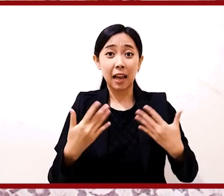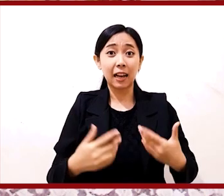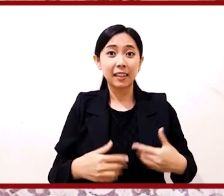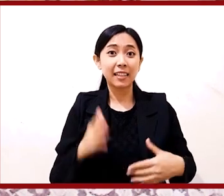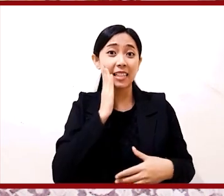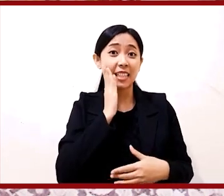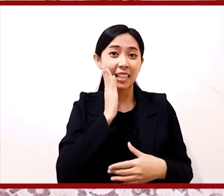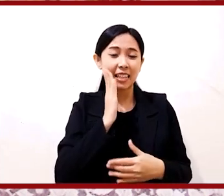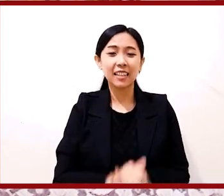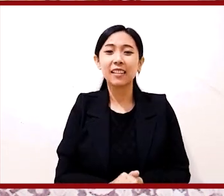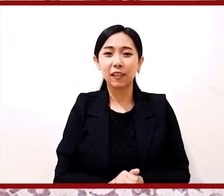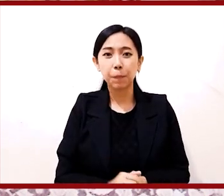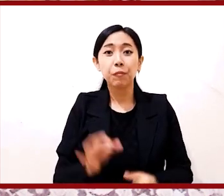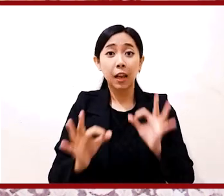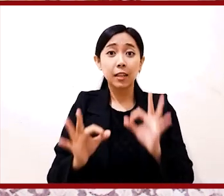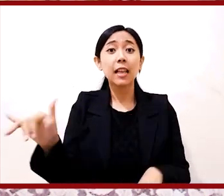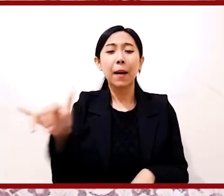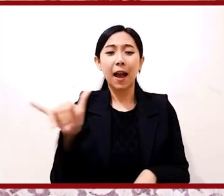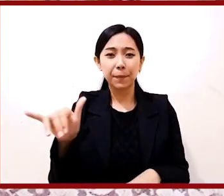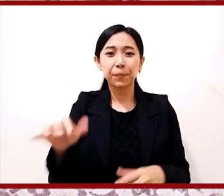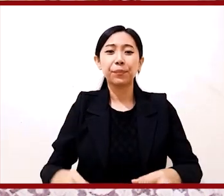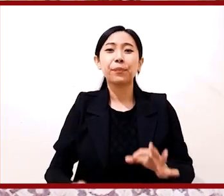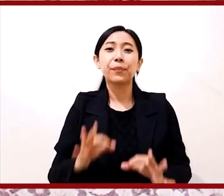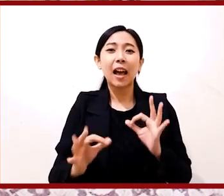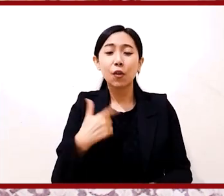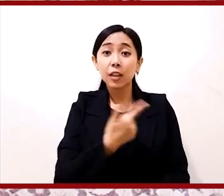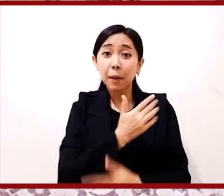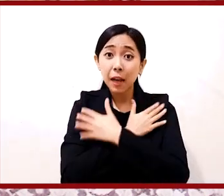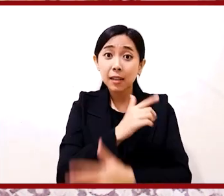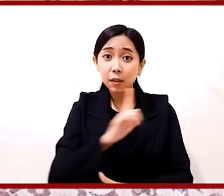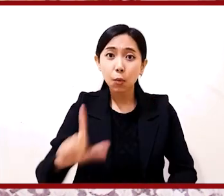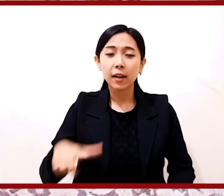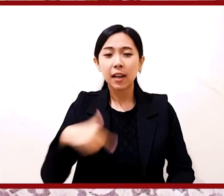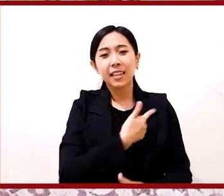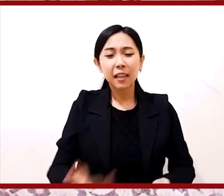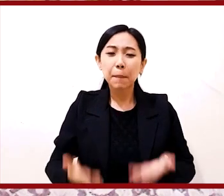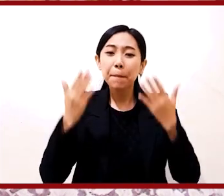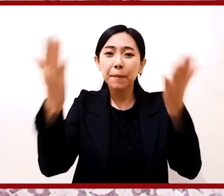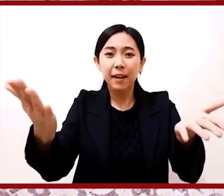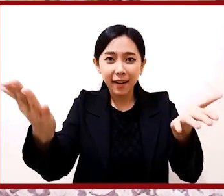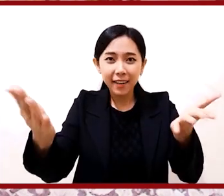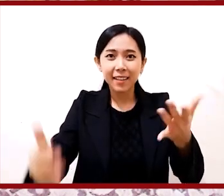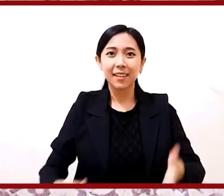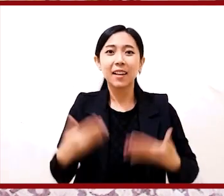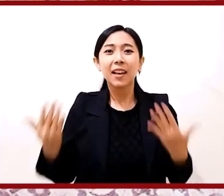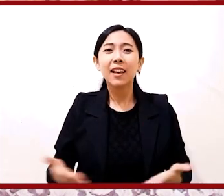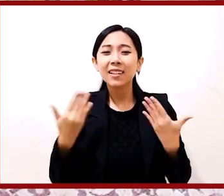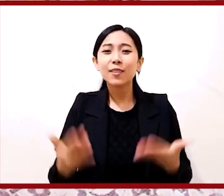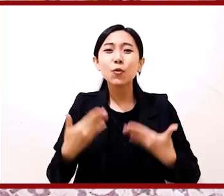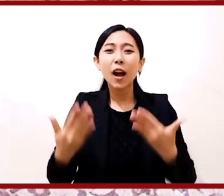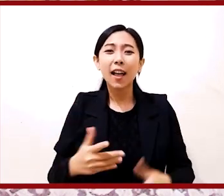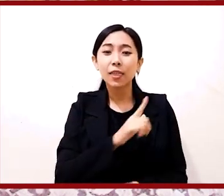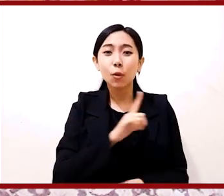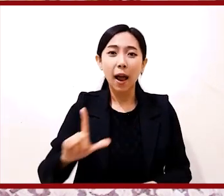menyenangkan hatinya. Kalau kita mengasihi Tuhan, pasti kita akan memberikan apa yang disukai oleh